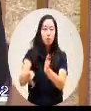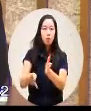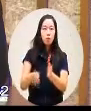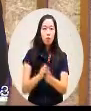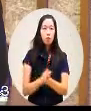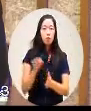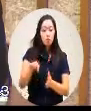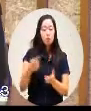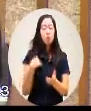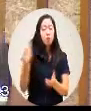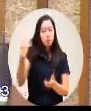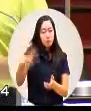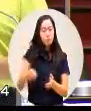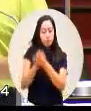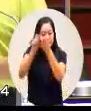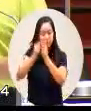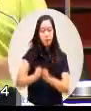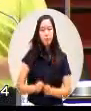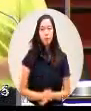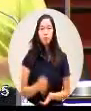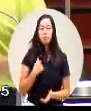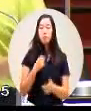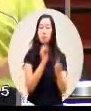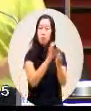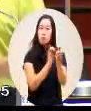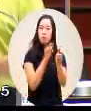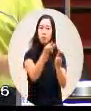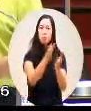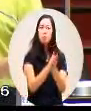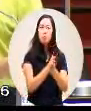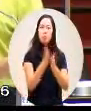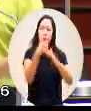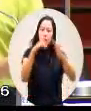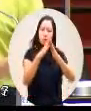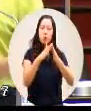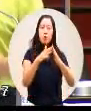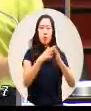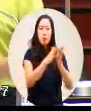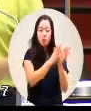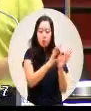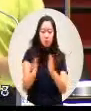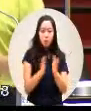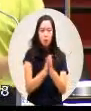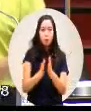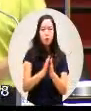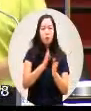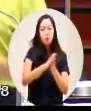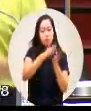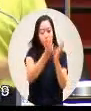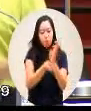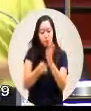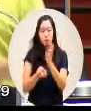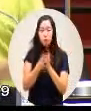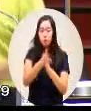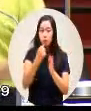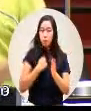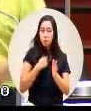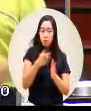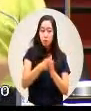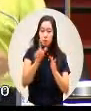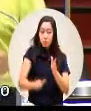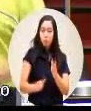来了解。 我跟你讲啊嘛，学校的管理办法你有没有看呐、啊？你对内容你有熟悉无